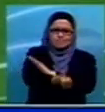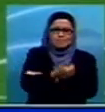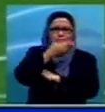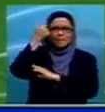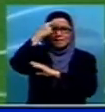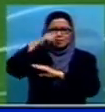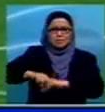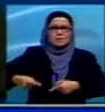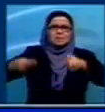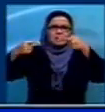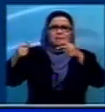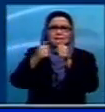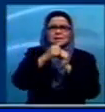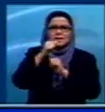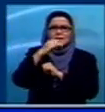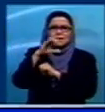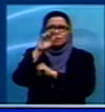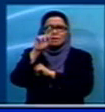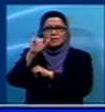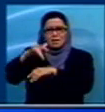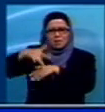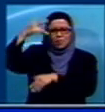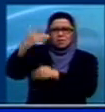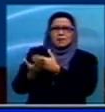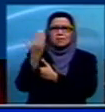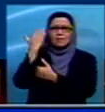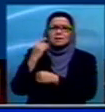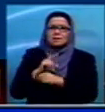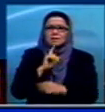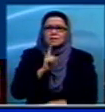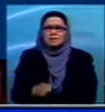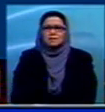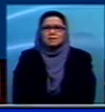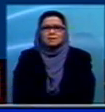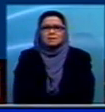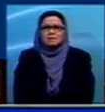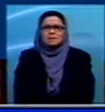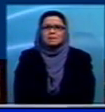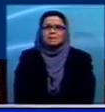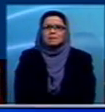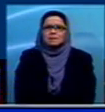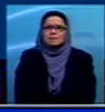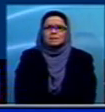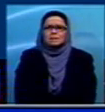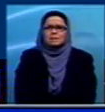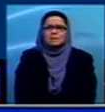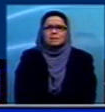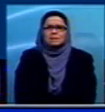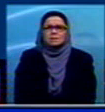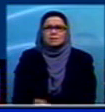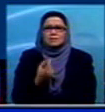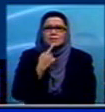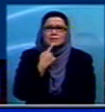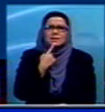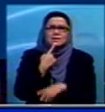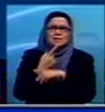Croatia awal pagi nanti. Como o Felipão disse aqui até o final do que ele falou, arrepiou. Chegou